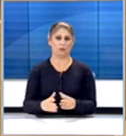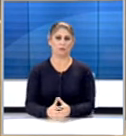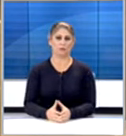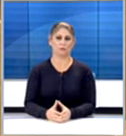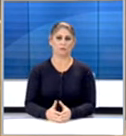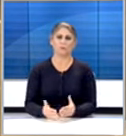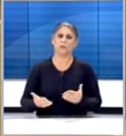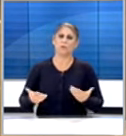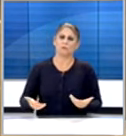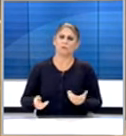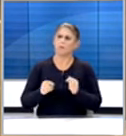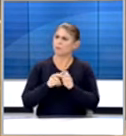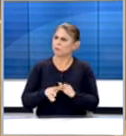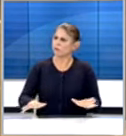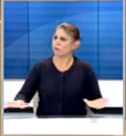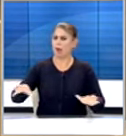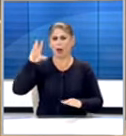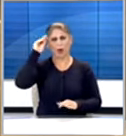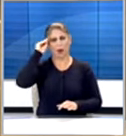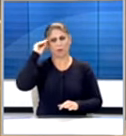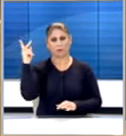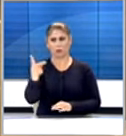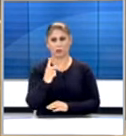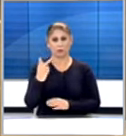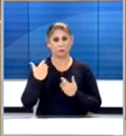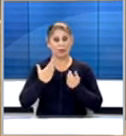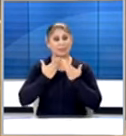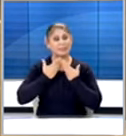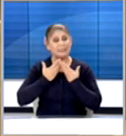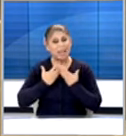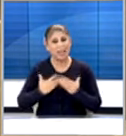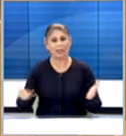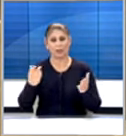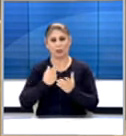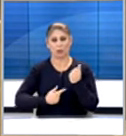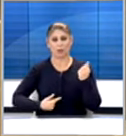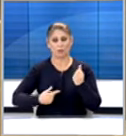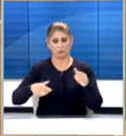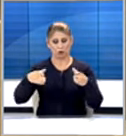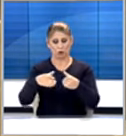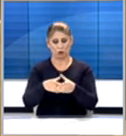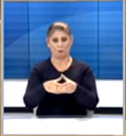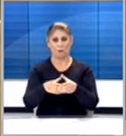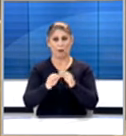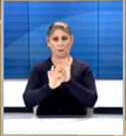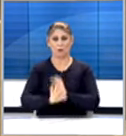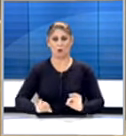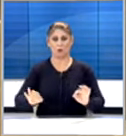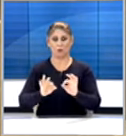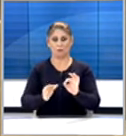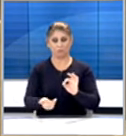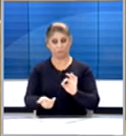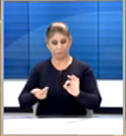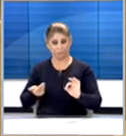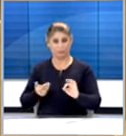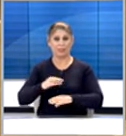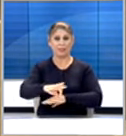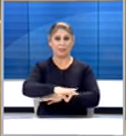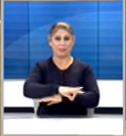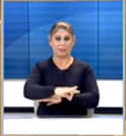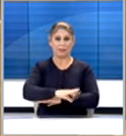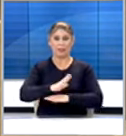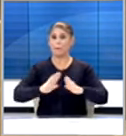είναι διάχυτη άποψη στην κοινωνία ότι υπάρχει τεράστιο έλλειμμα στον τομέα της πρόληψης, του έγκαιρου σχεδιασμού και